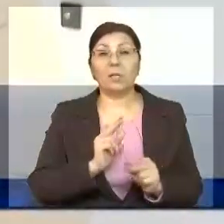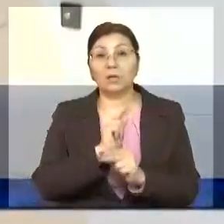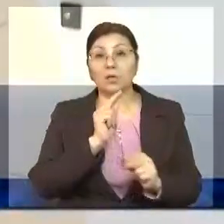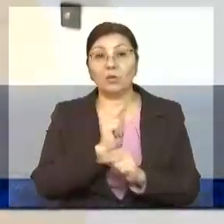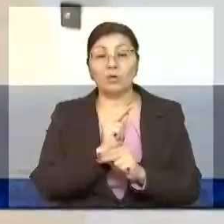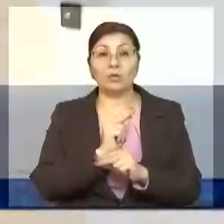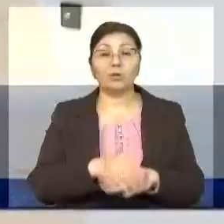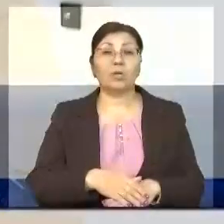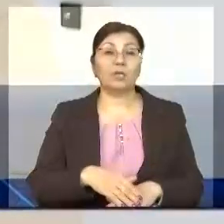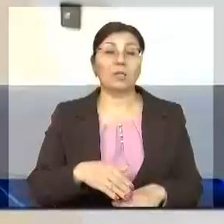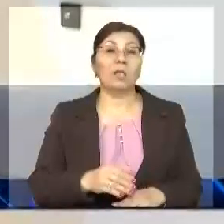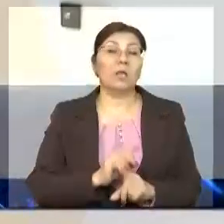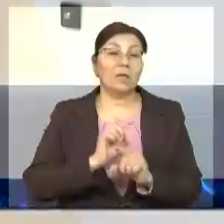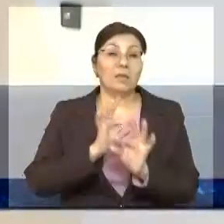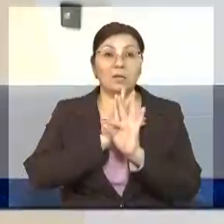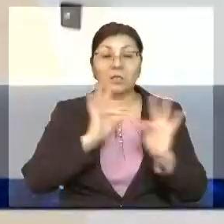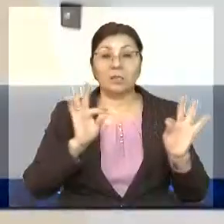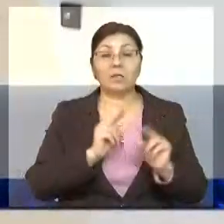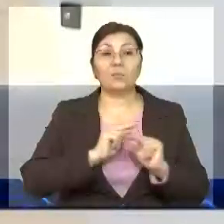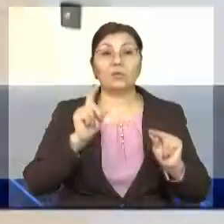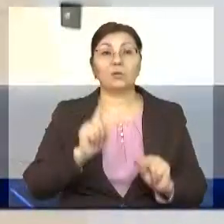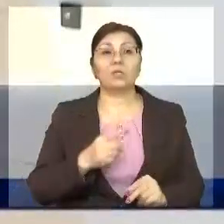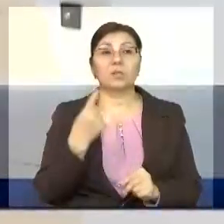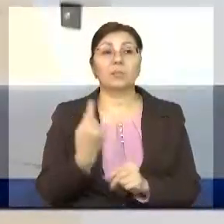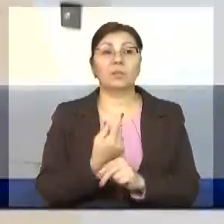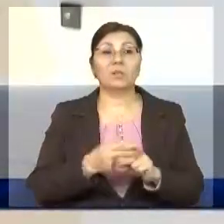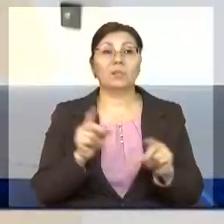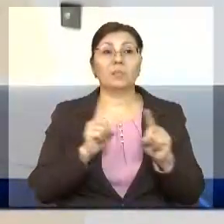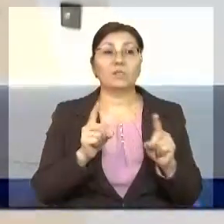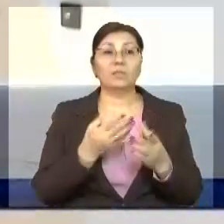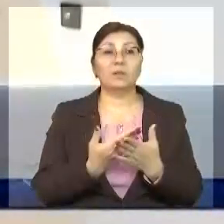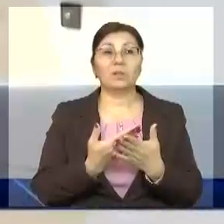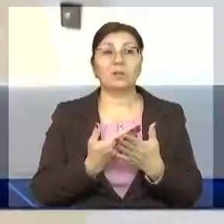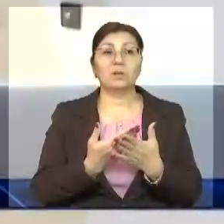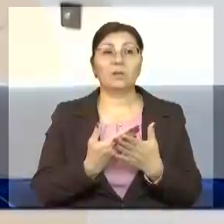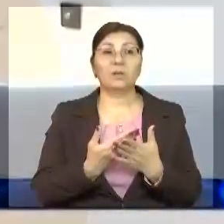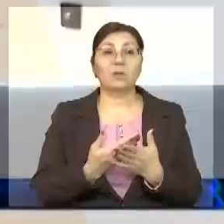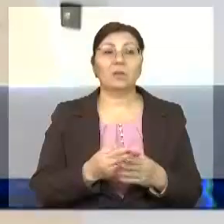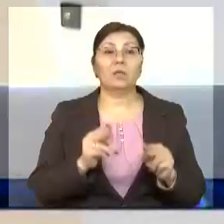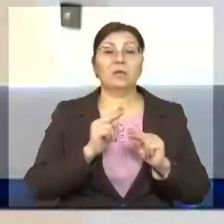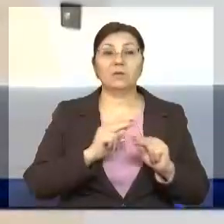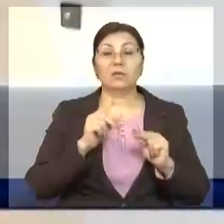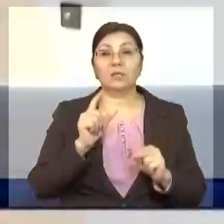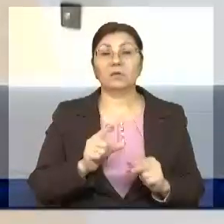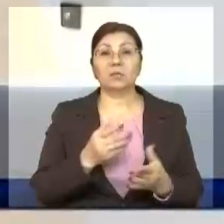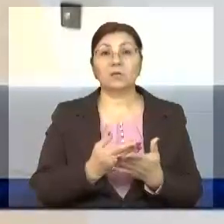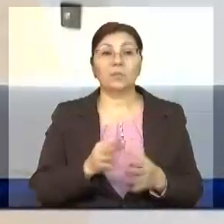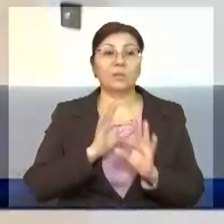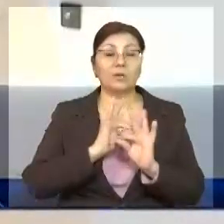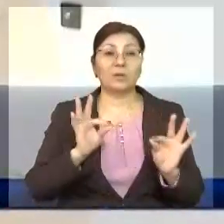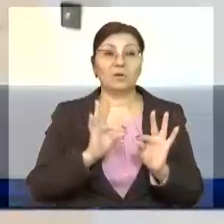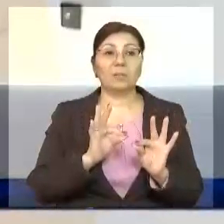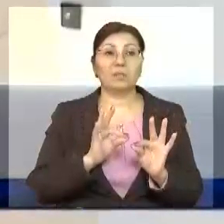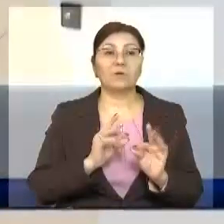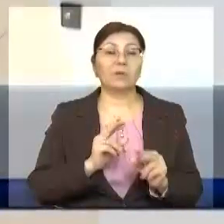түймейте отыратын ең керемет ұстаздардың бірі. Себебі ол шәкірттеріне керемет